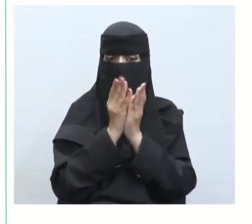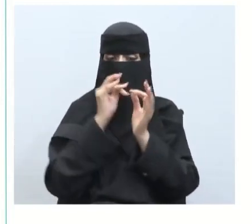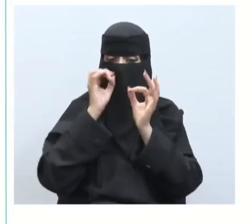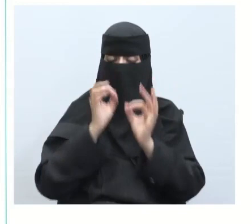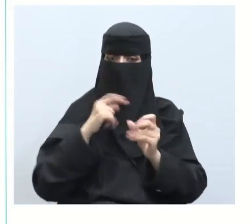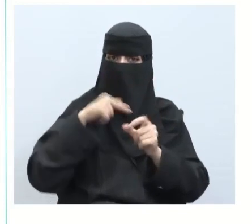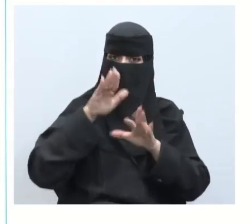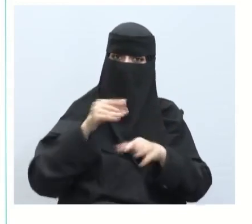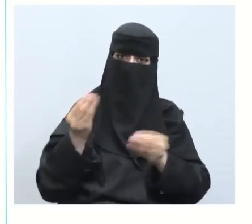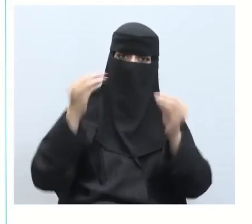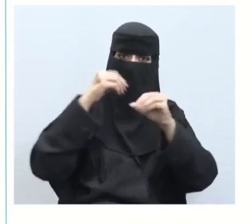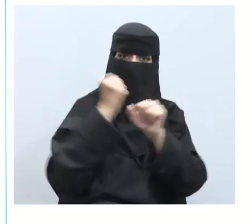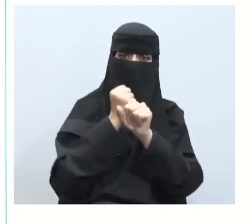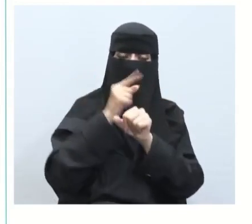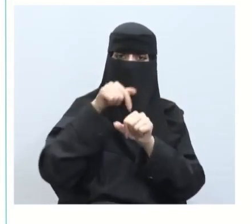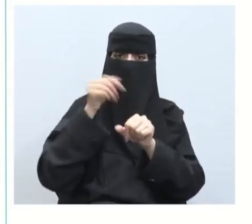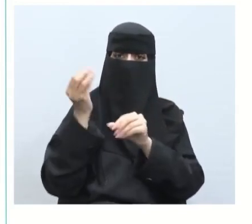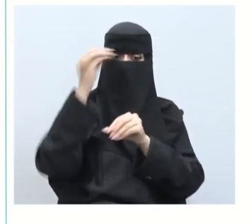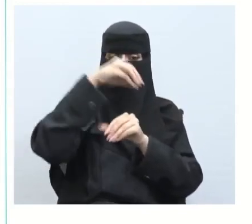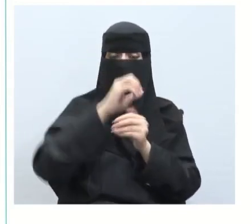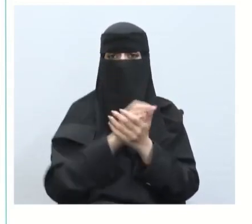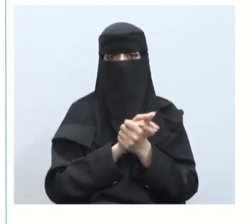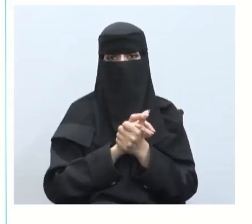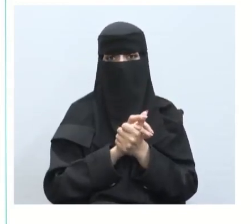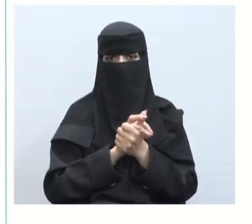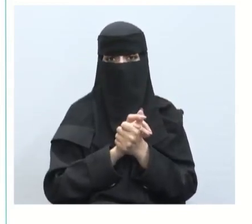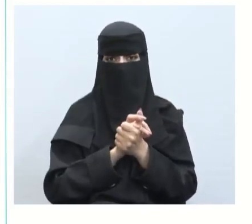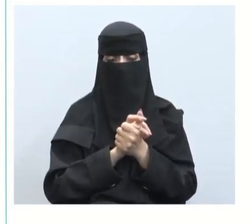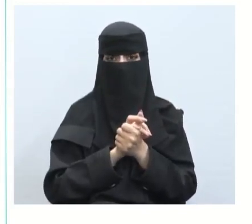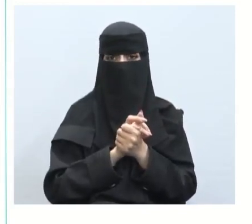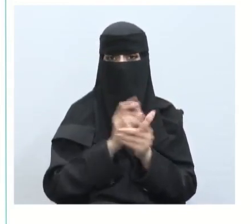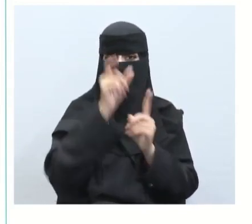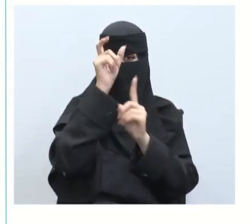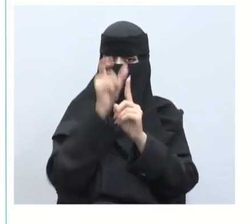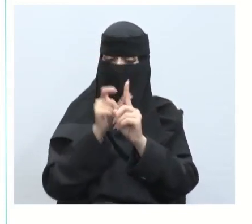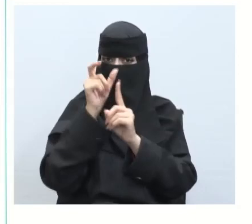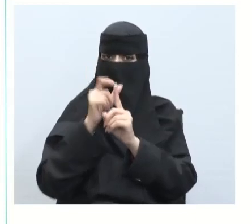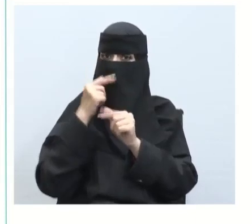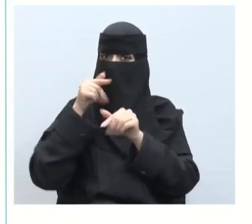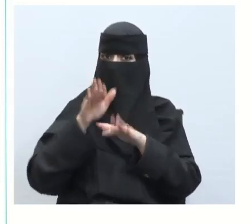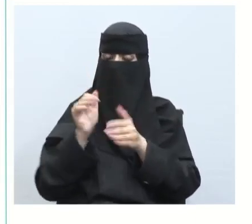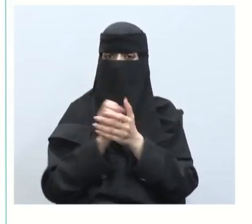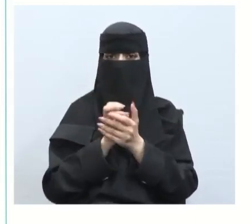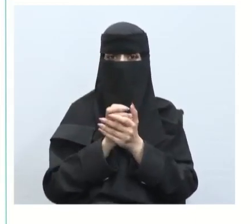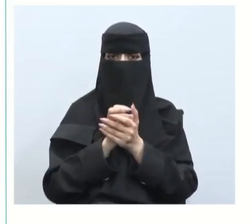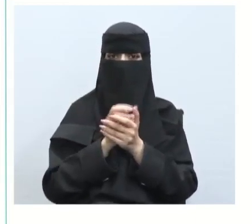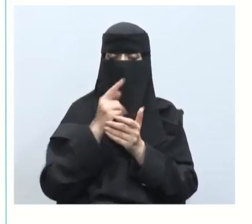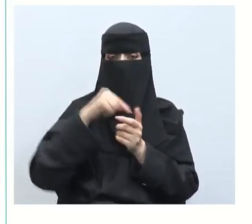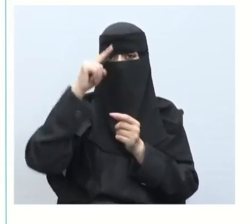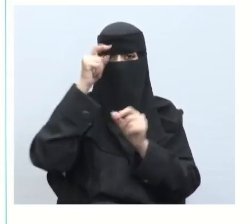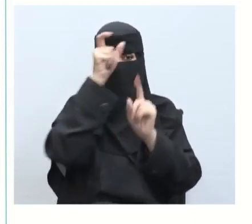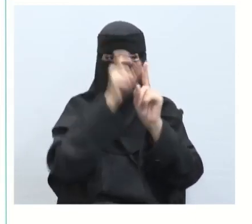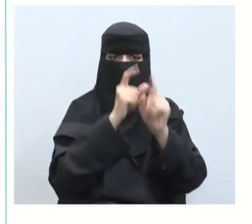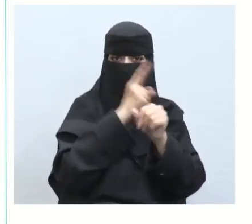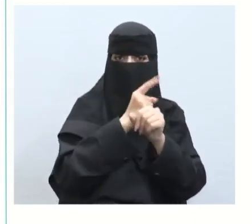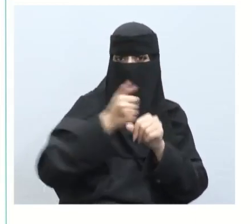له دور في التوظيف توظيف الاشخاص مثلا لدينا المعلم مثلا احمد والمعلم